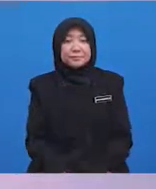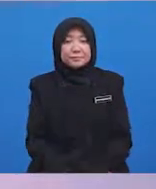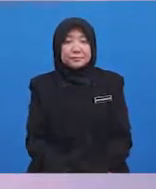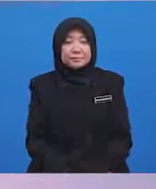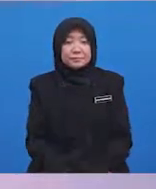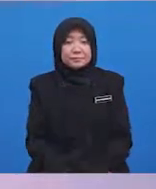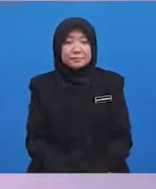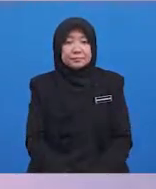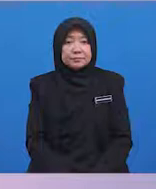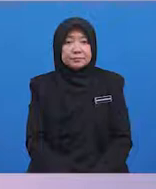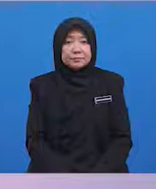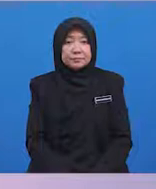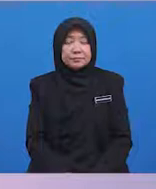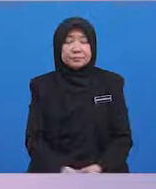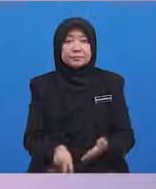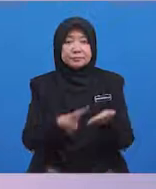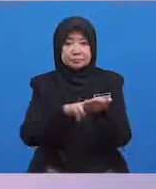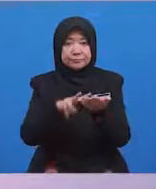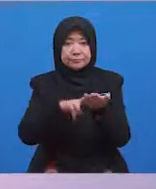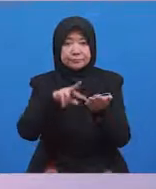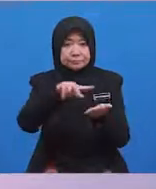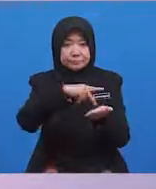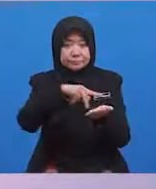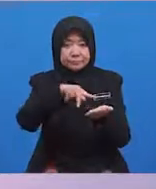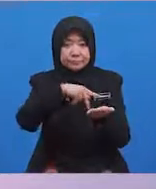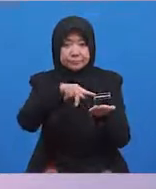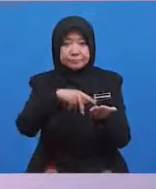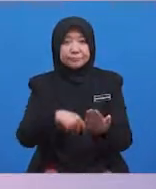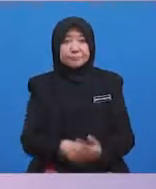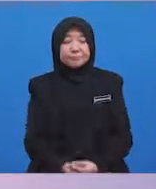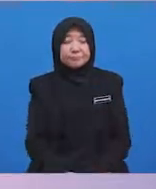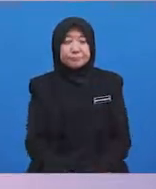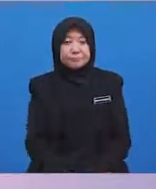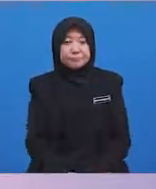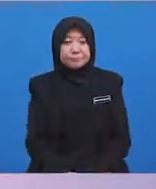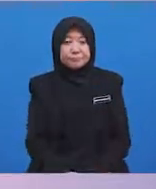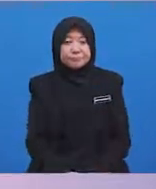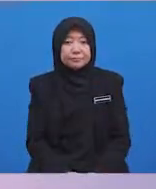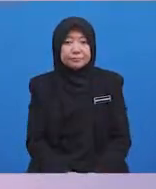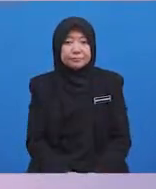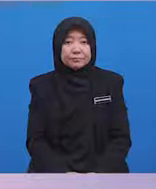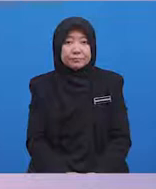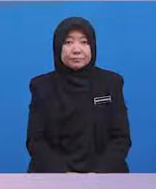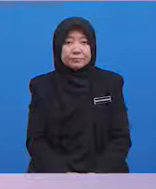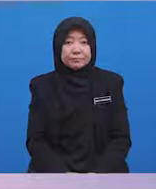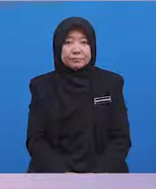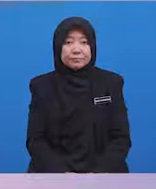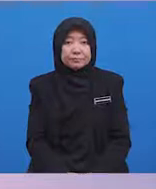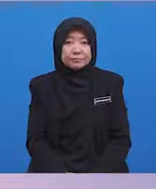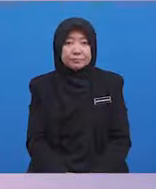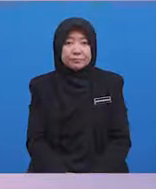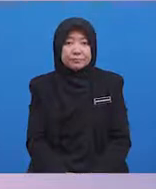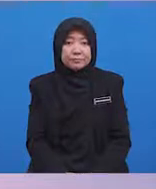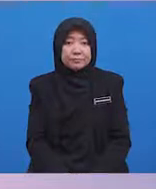Meninjau berpadi masak, batang kapas bertimbal jalan. Hati risau